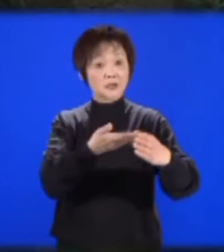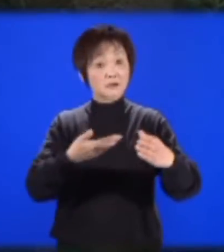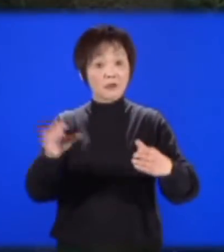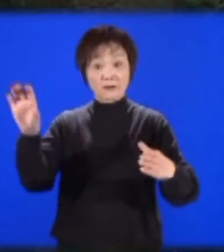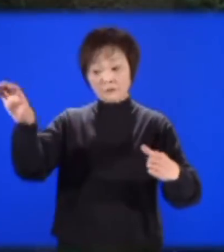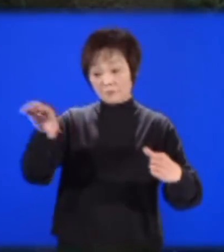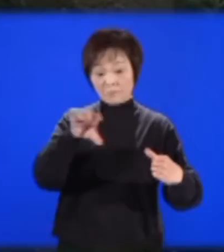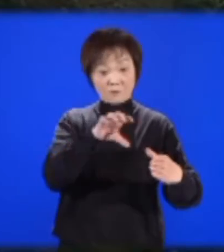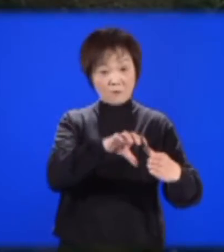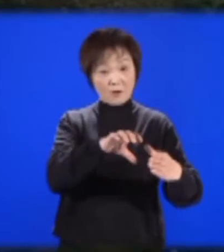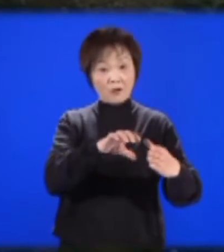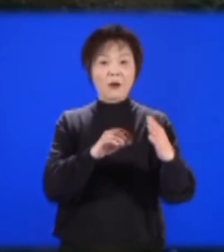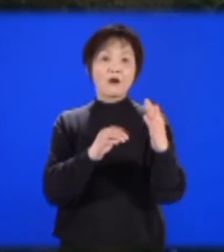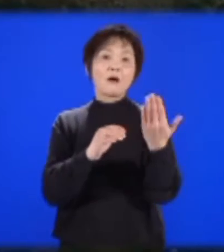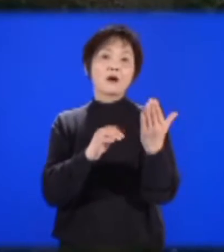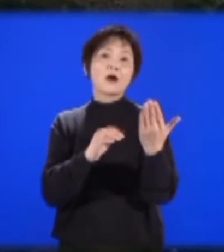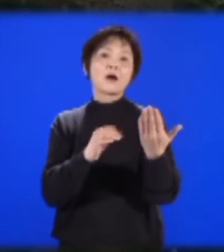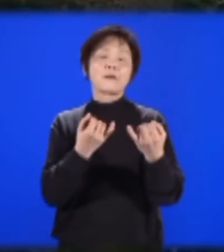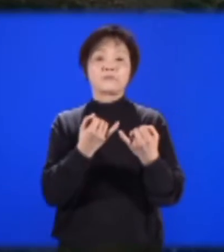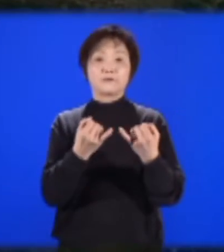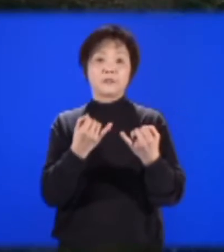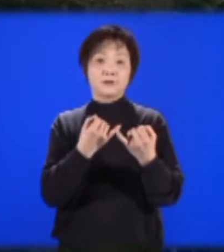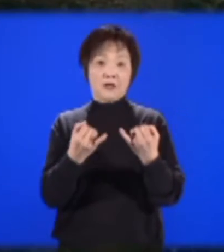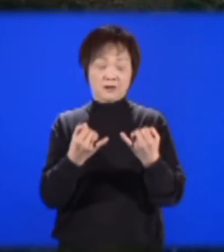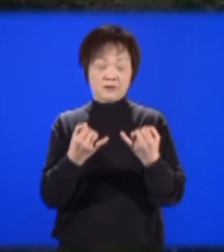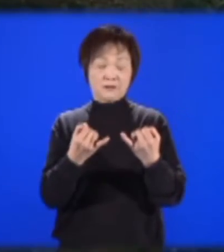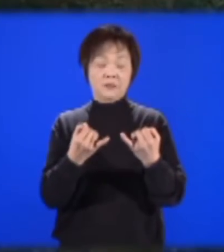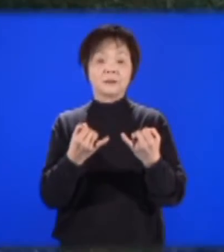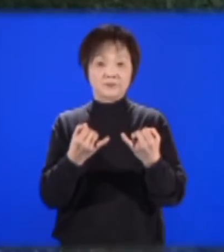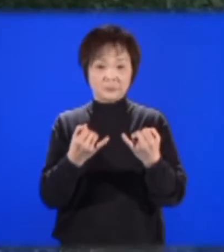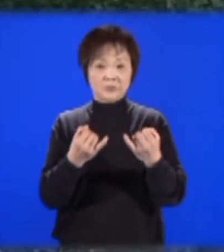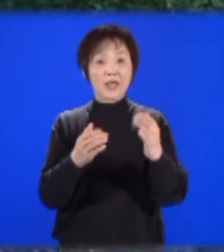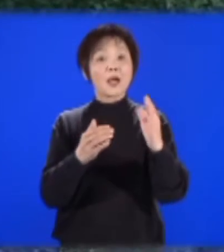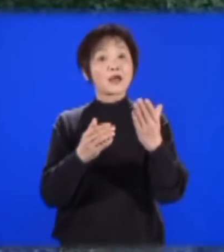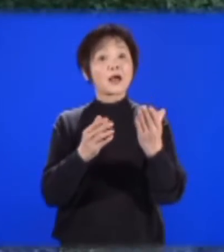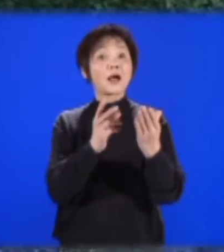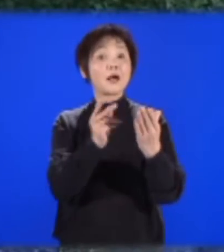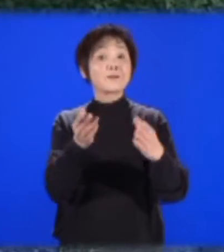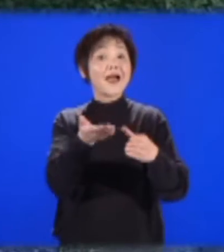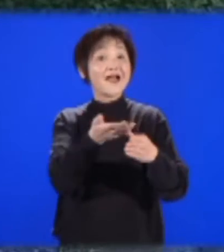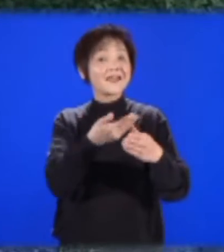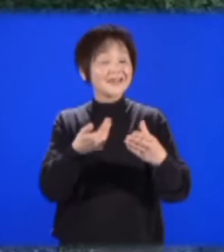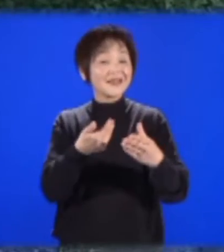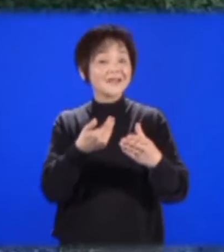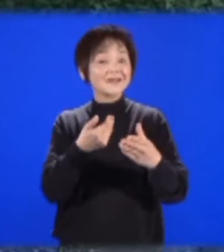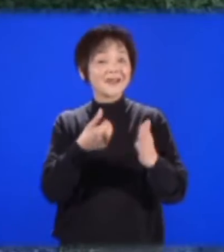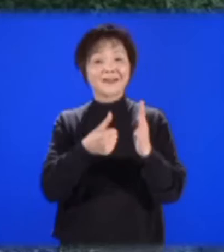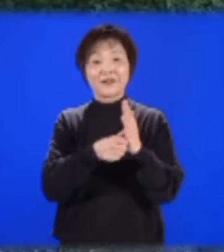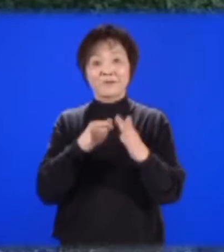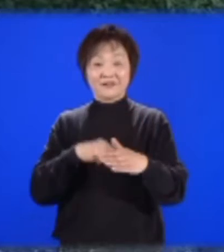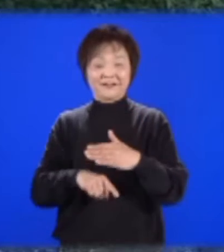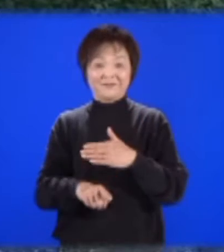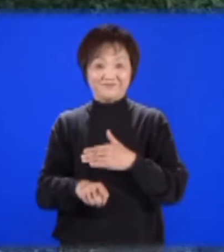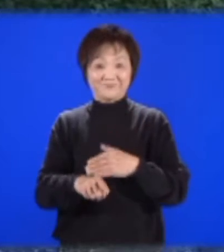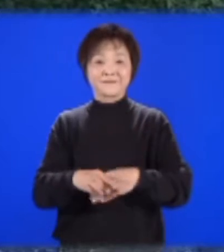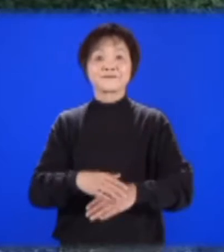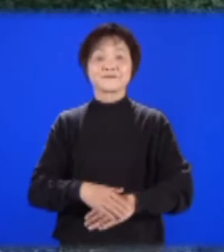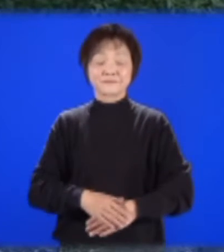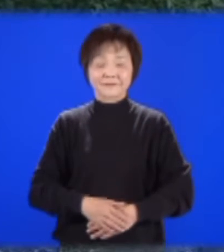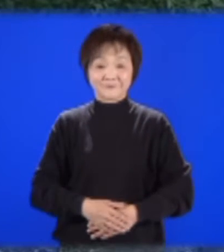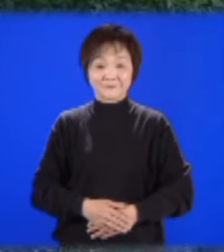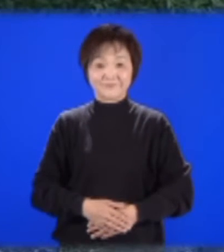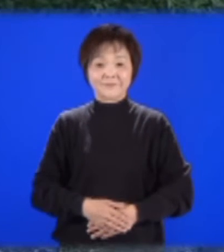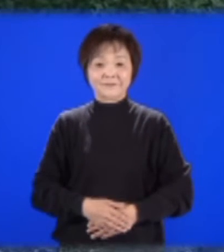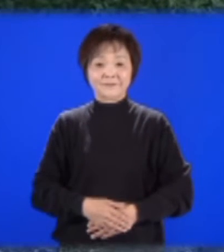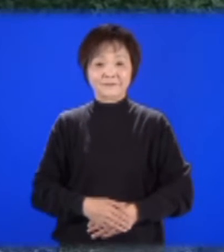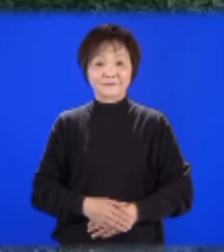が、この池に映って、非常にそれが、鏡のようだったということで、鏡ヶ池というふうに、伝えられている、そ